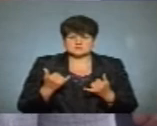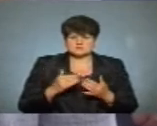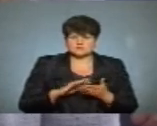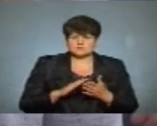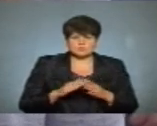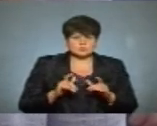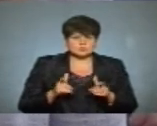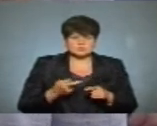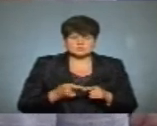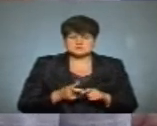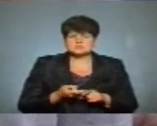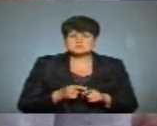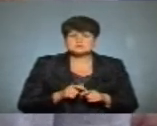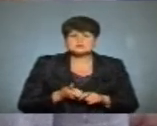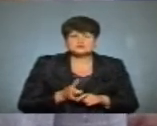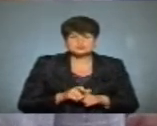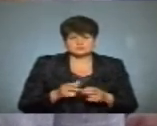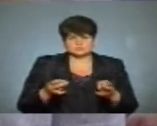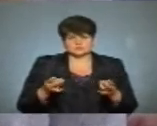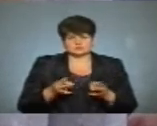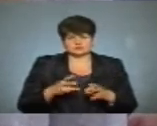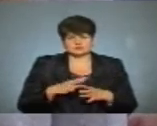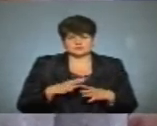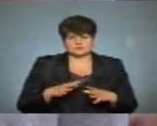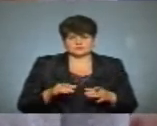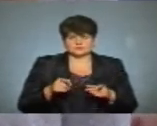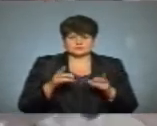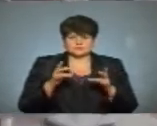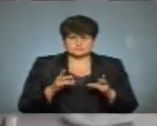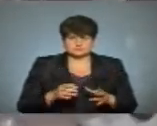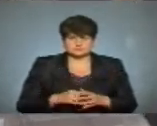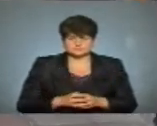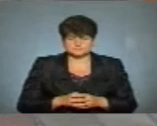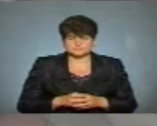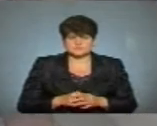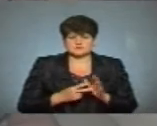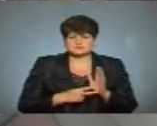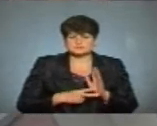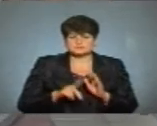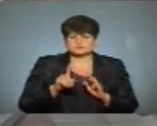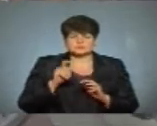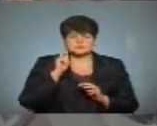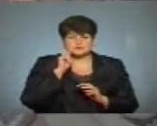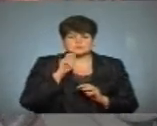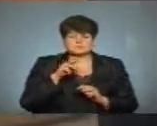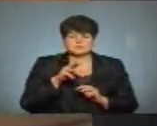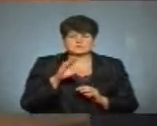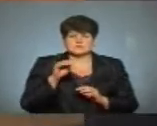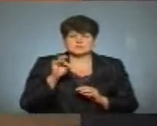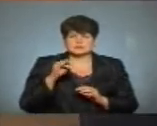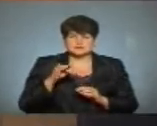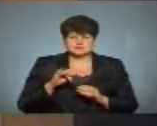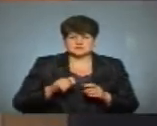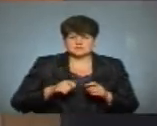умовах карантину. Це дуже необхідно, щоб не наражати їх на небезпеку. 71-річний Михайло Вертепний